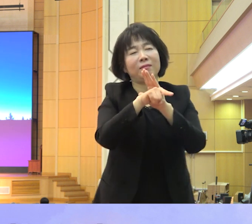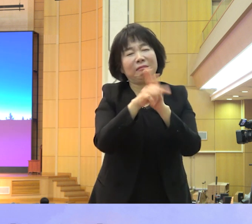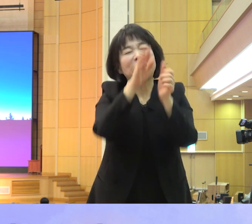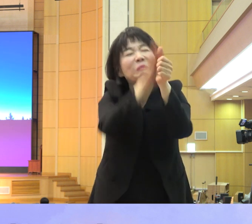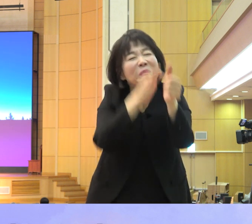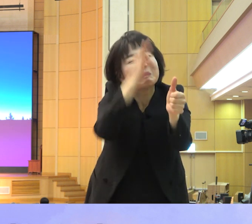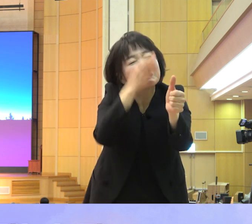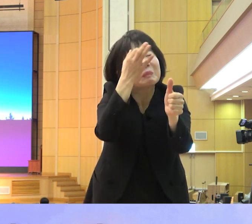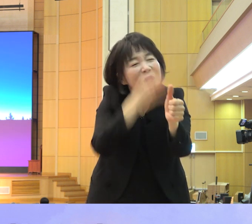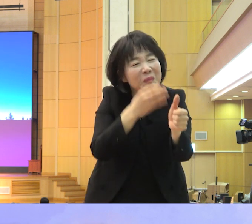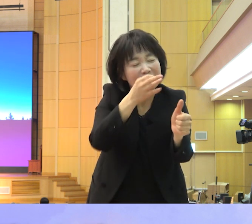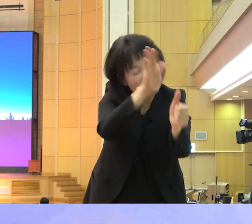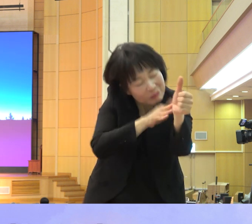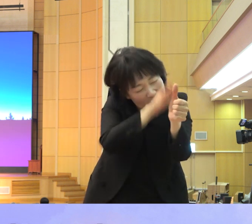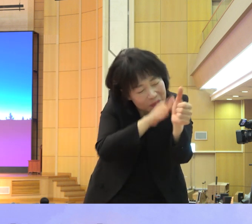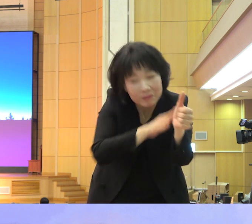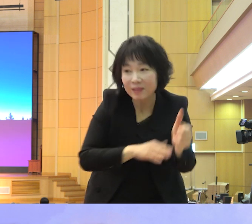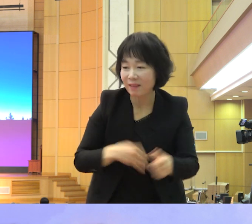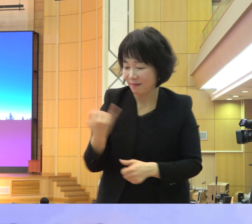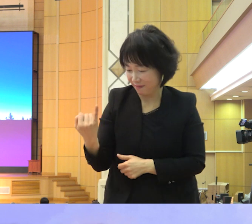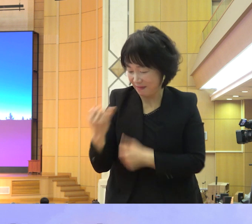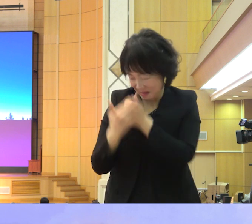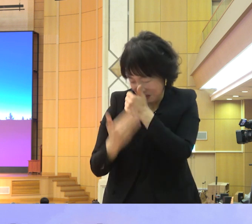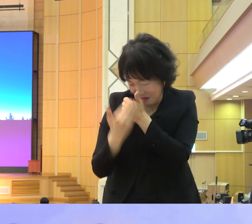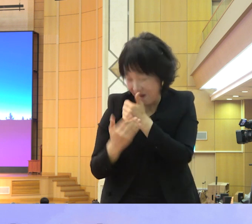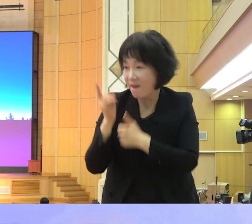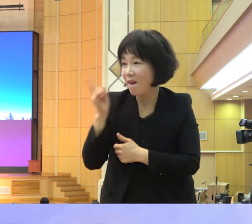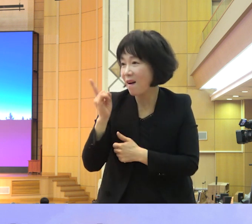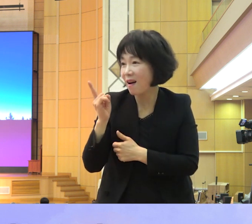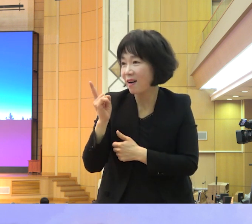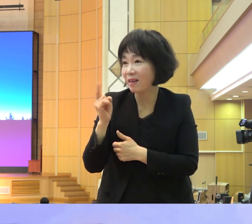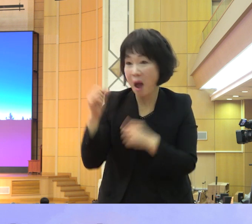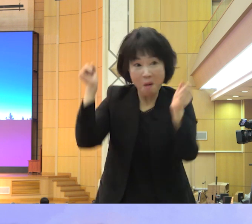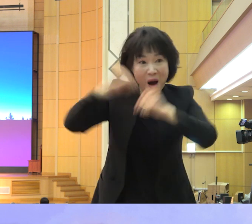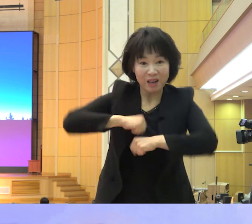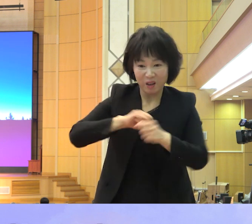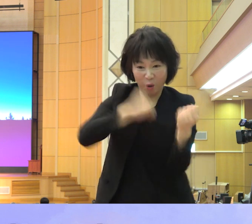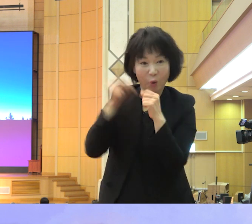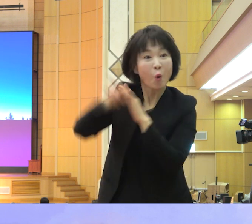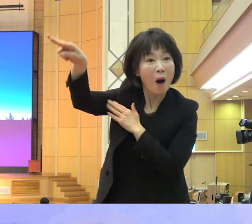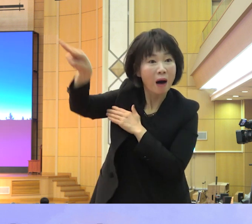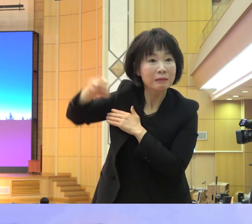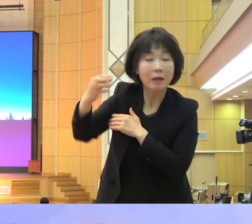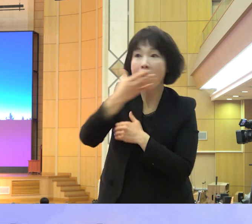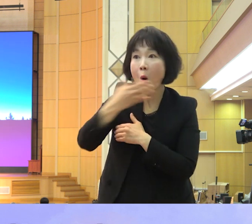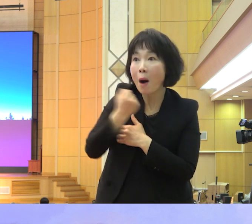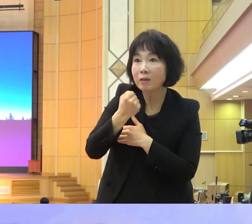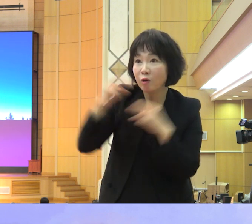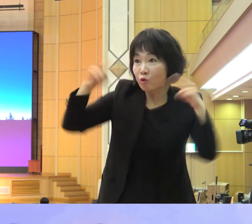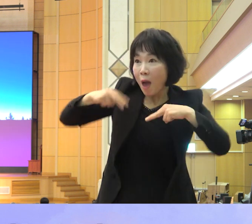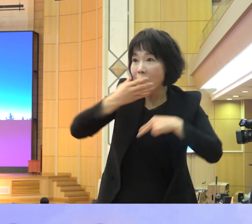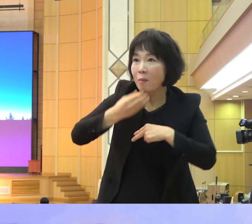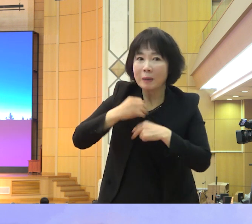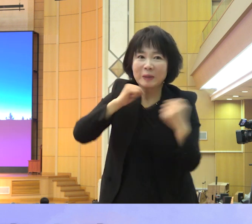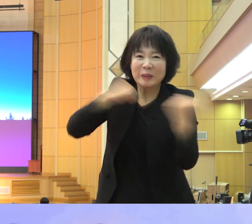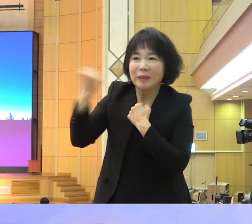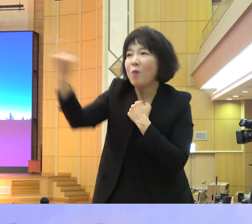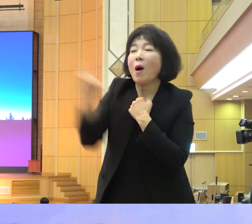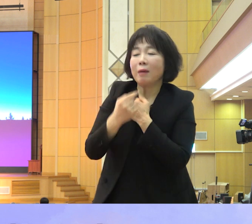망했을 때는 어디론가 가버리고 복 받았다고 하니까 다시 찾아온 욥의